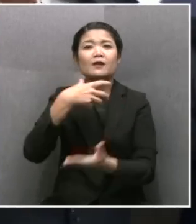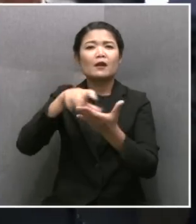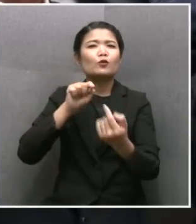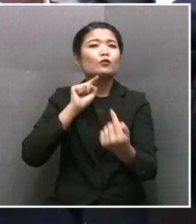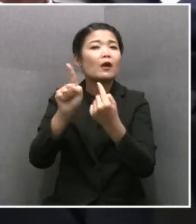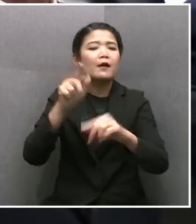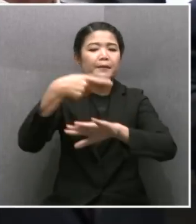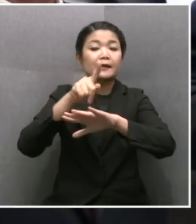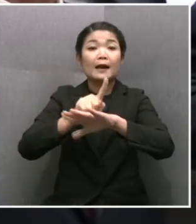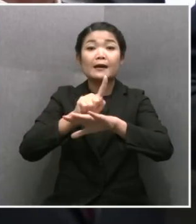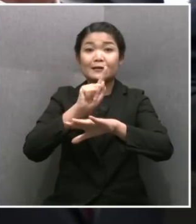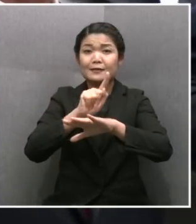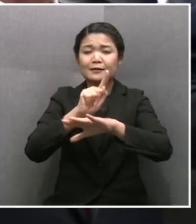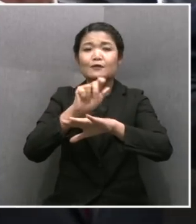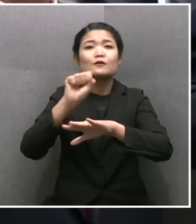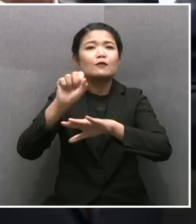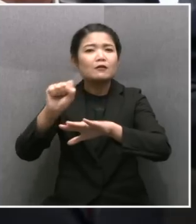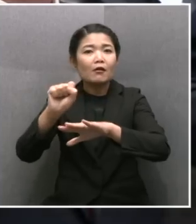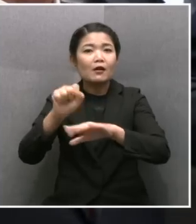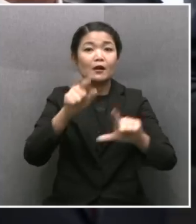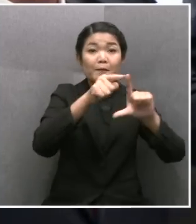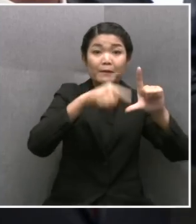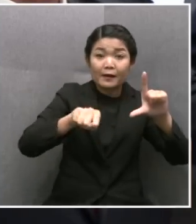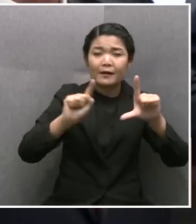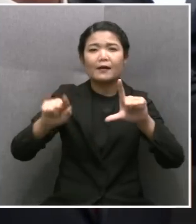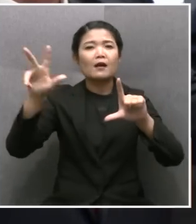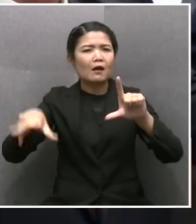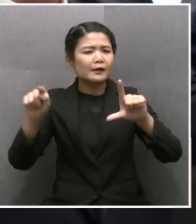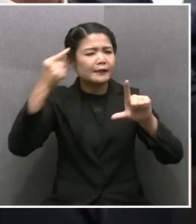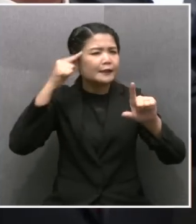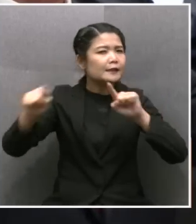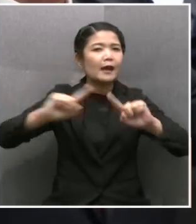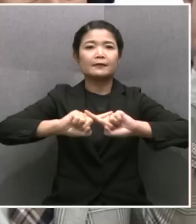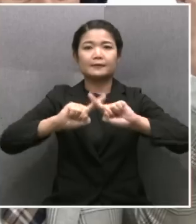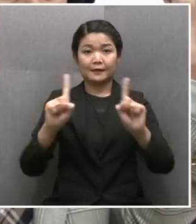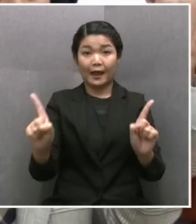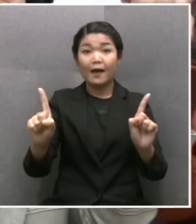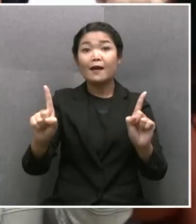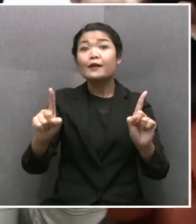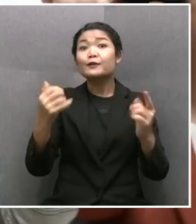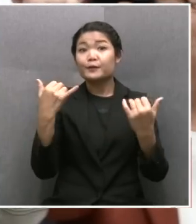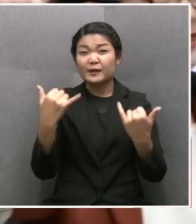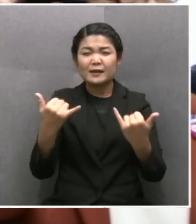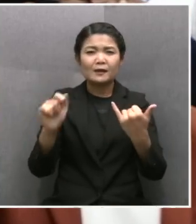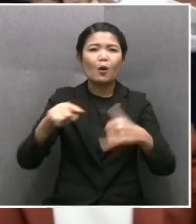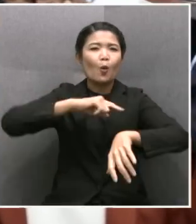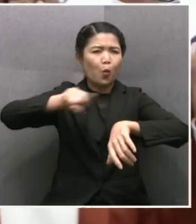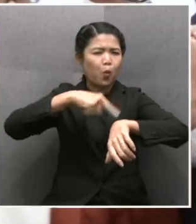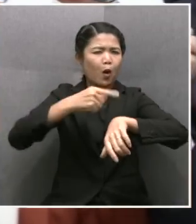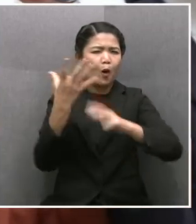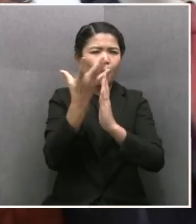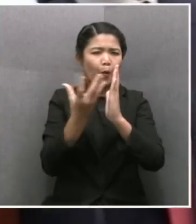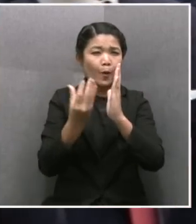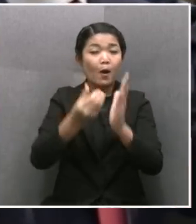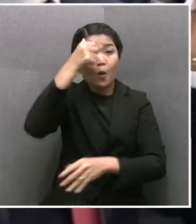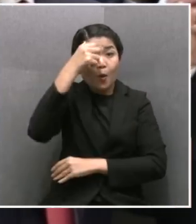ผู้แทนราษฎรที่พรรคเพื่อไทยและพรรคก้าวไกลยังมีความเห็นต่างกันอยู่นะคะว่าขณะนี้ยังมีเวลาอีกประมาณ 15